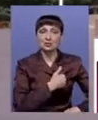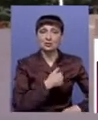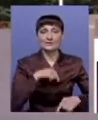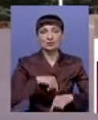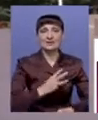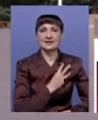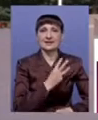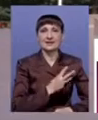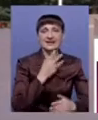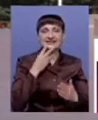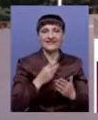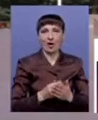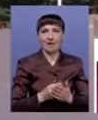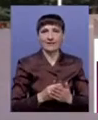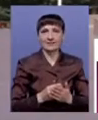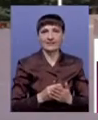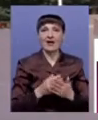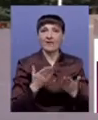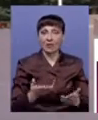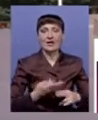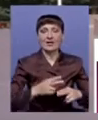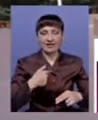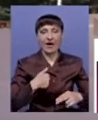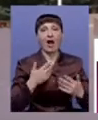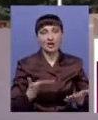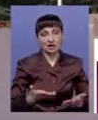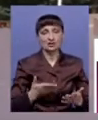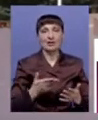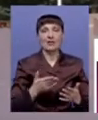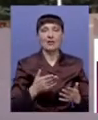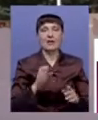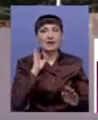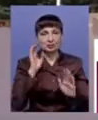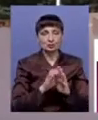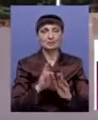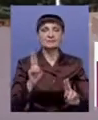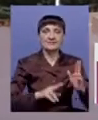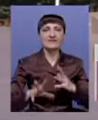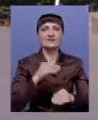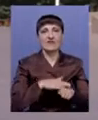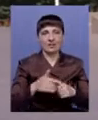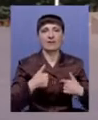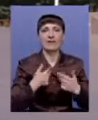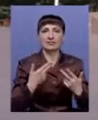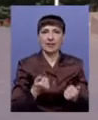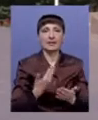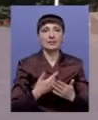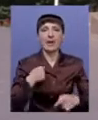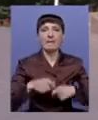заряженность на результат своя. Вот, я, конечно, придерживаюсь, соблюдаю все правила.